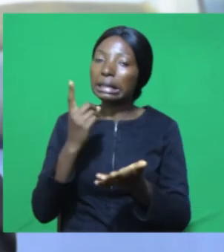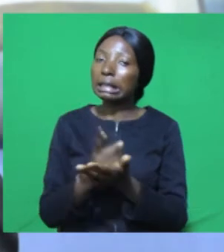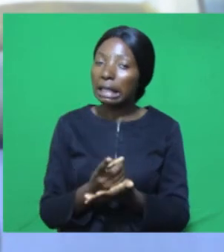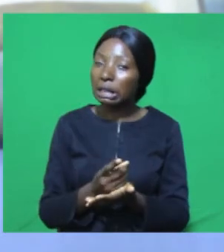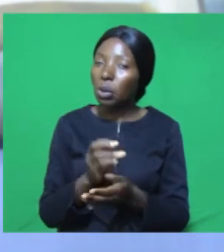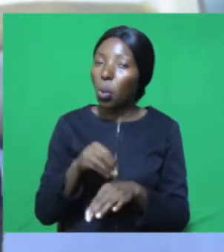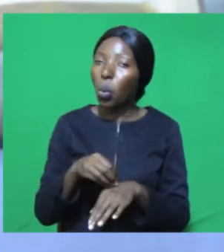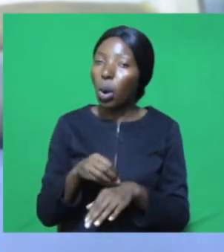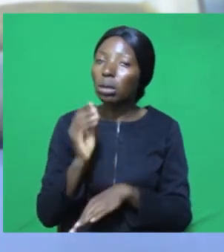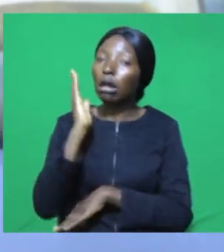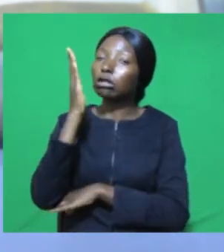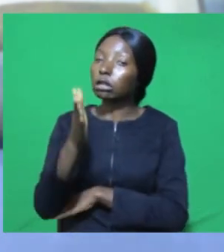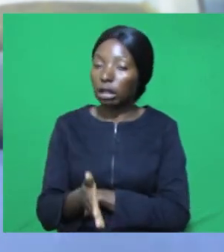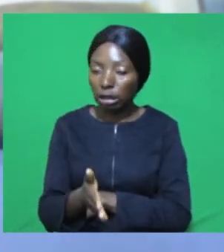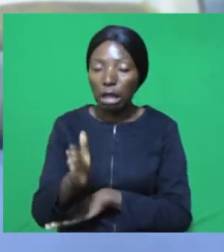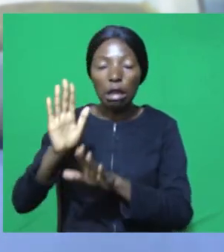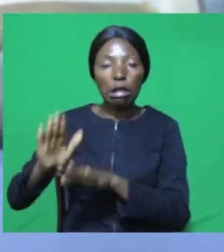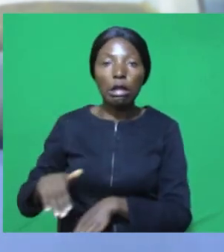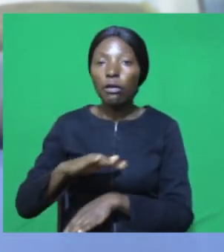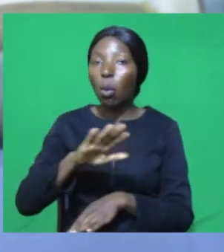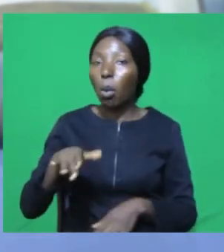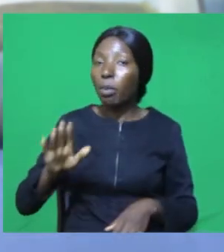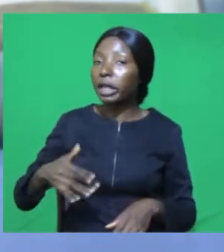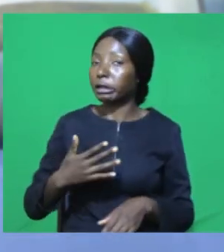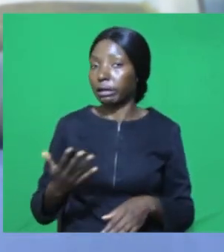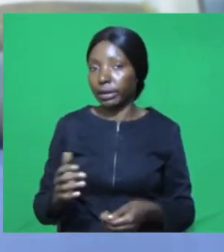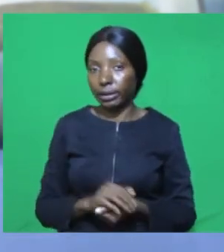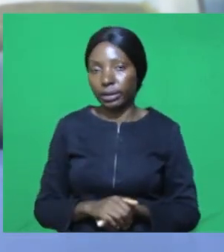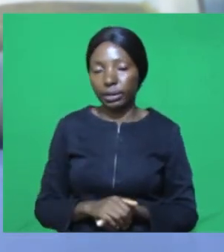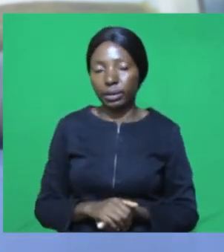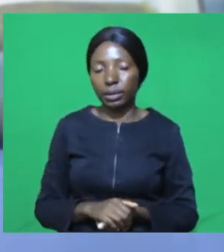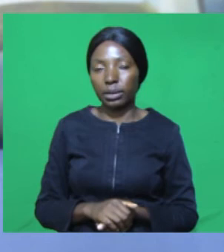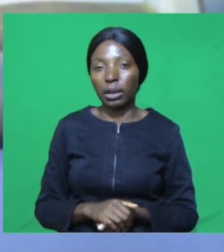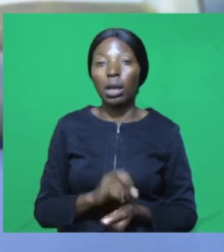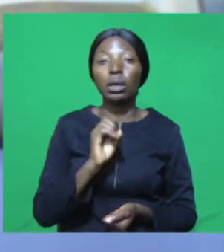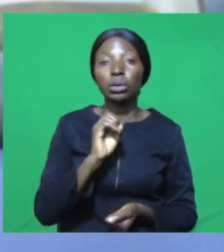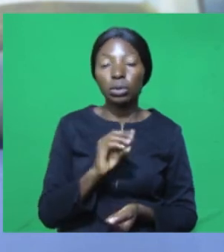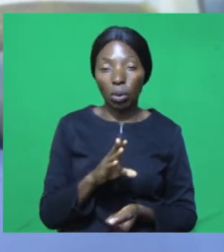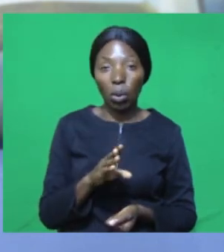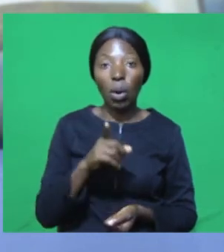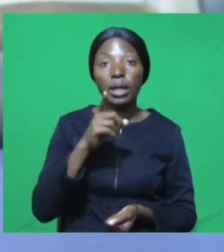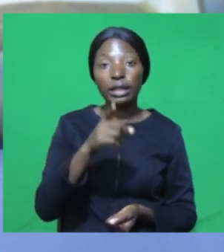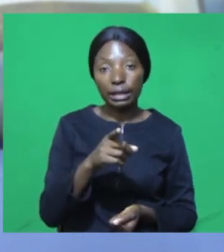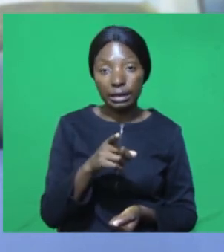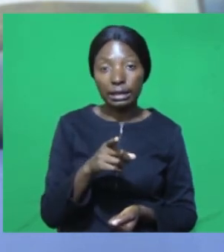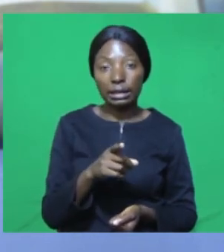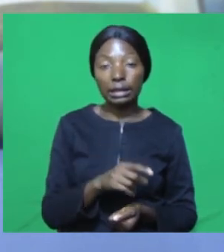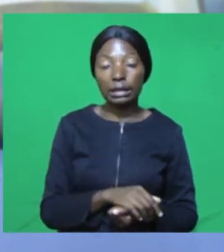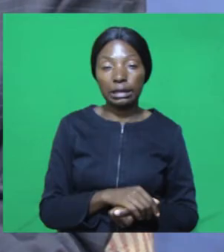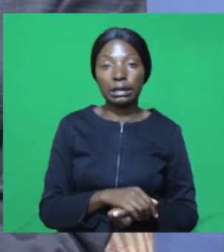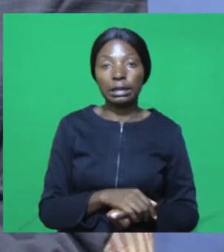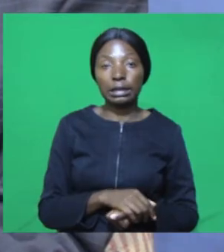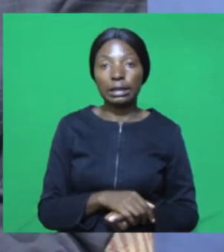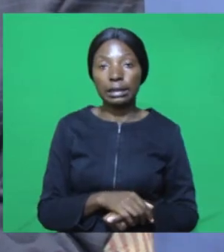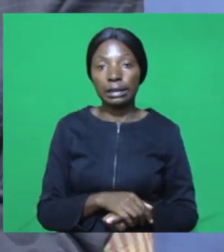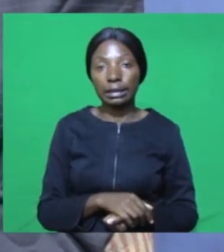kumira. Vanhu tize hasha dzaMwari. Ndinozvona. Saka asi ichi chirawe mani. Zvibatsire